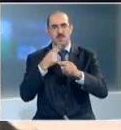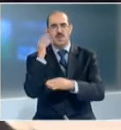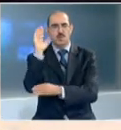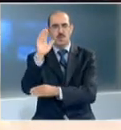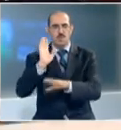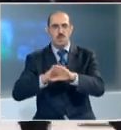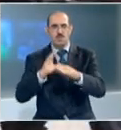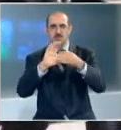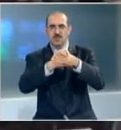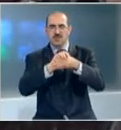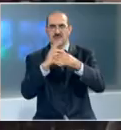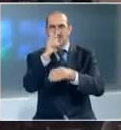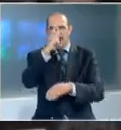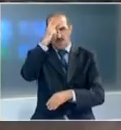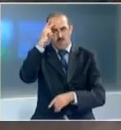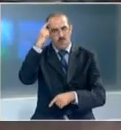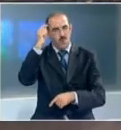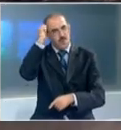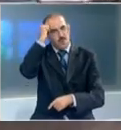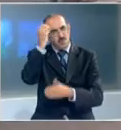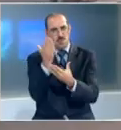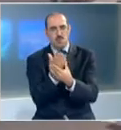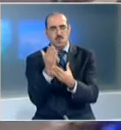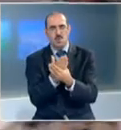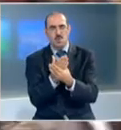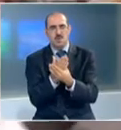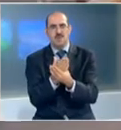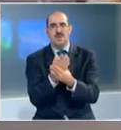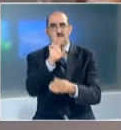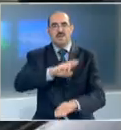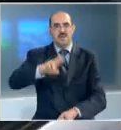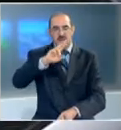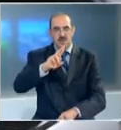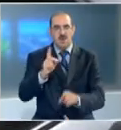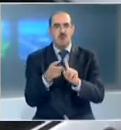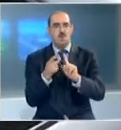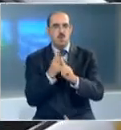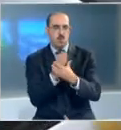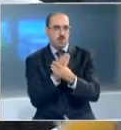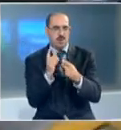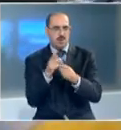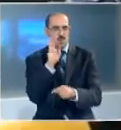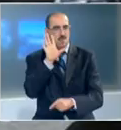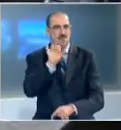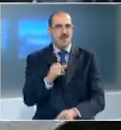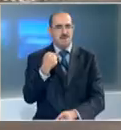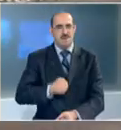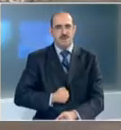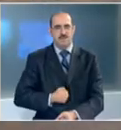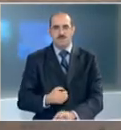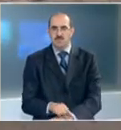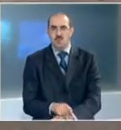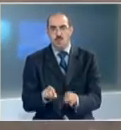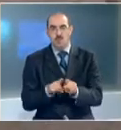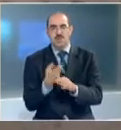مجلس التعاون الخليجي لمناقشة عدة قضايا وملفات إقليمية تتصدرها الأزمة اليمنية. هذا فيما